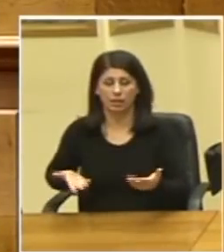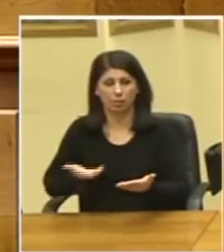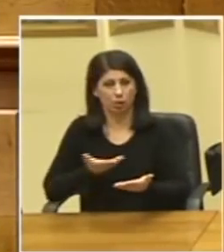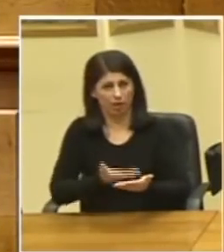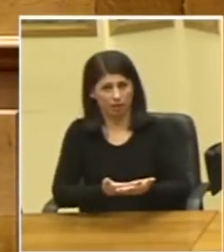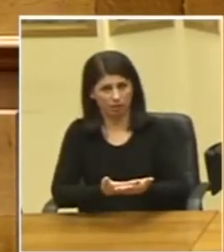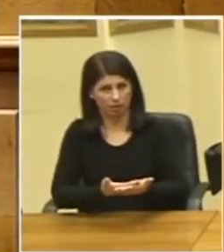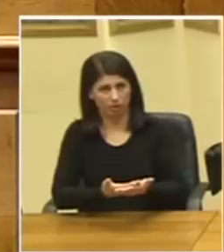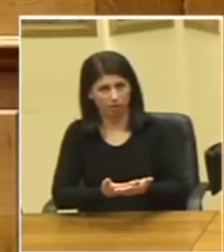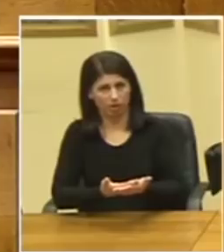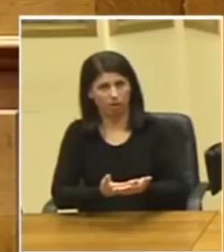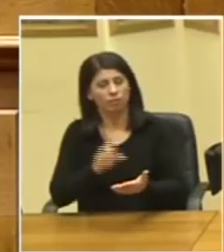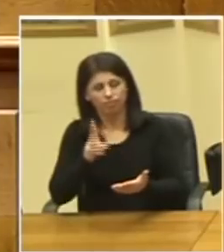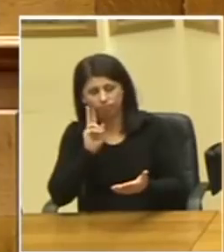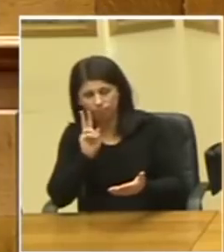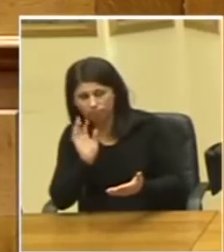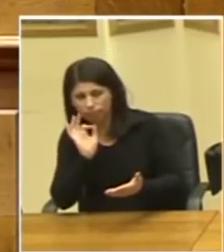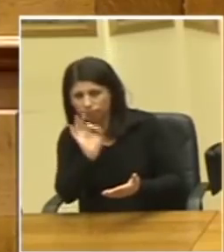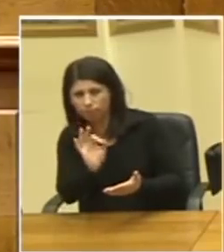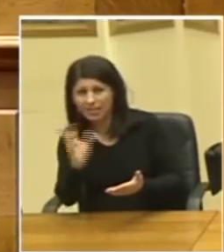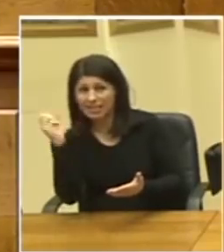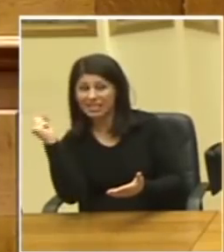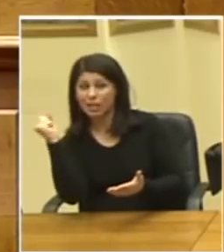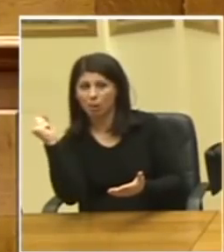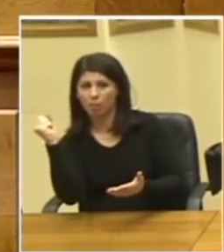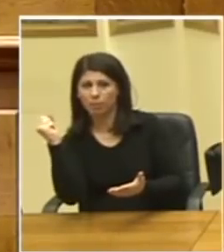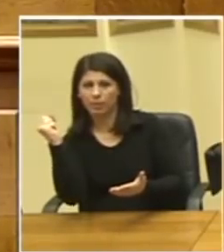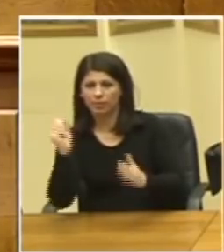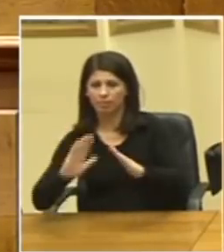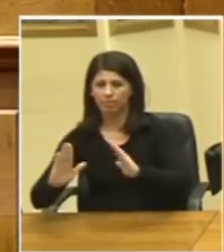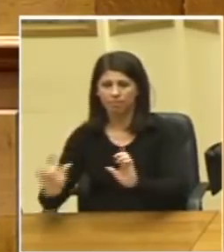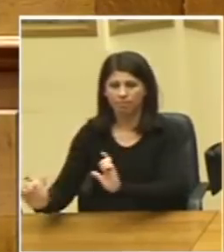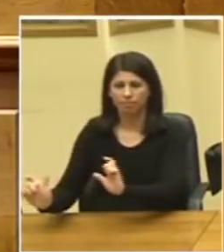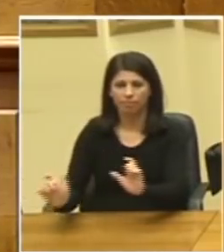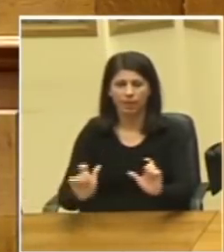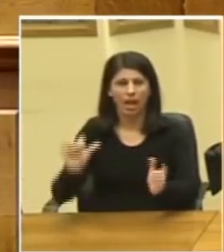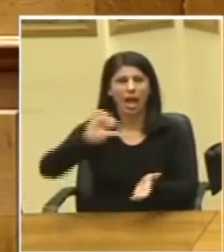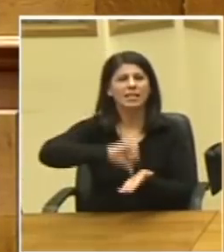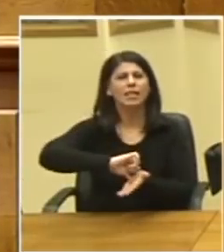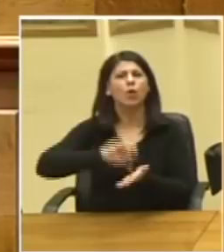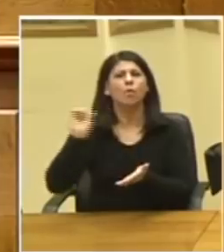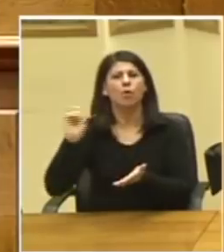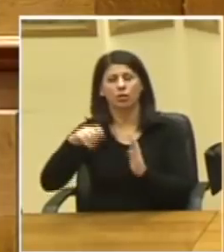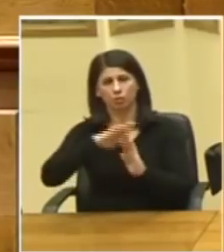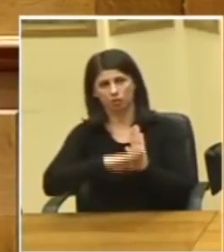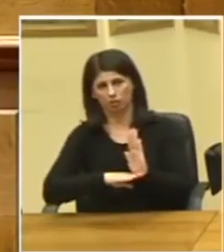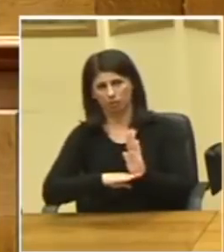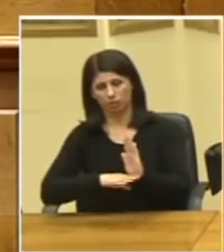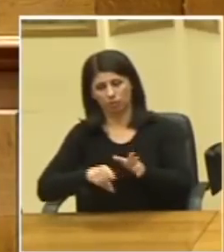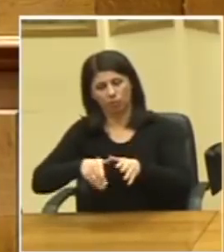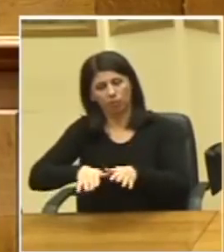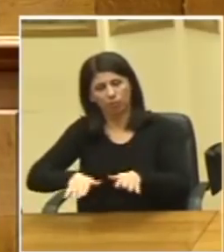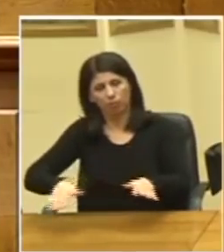προτάσεις που αποβλέπουν στην ισχυροποίηση και θωράκιση του αστικού πολιτικού συστήματος, που